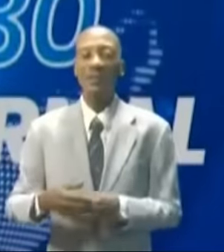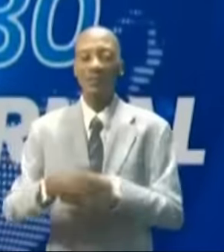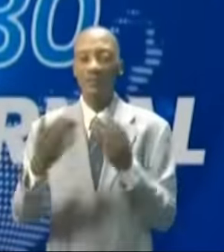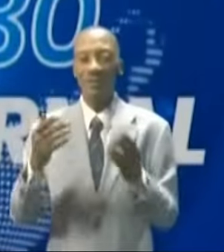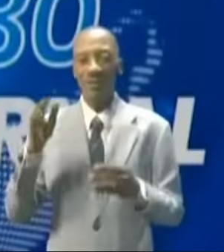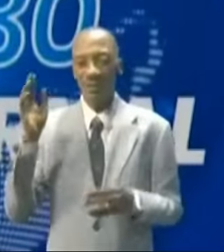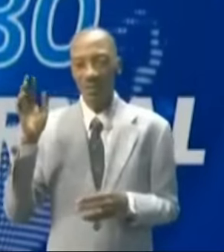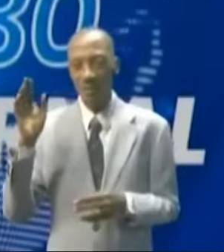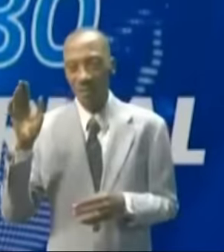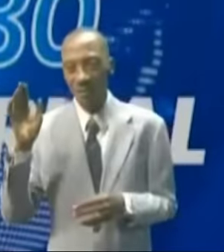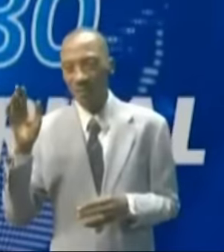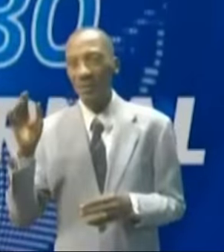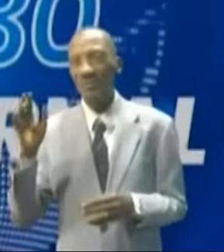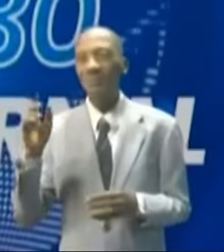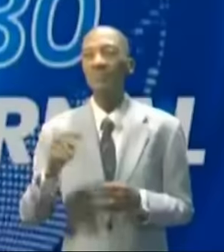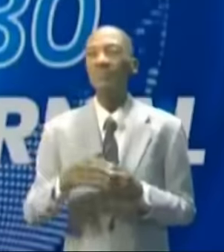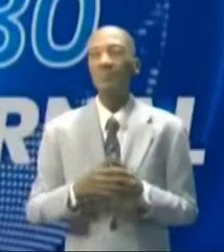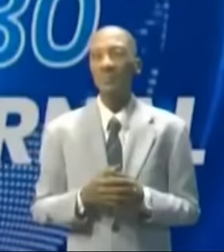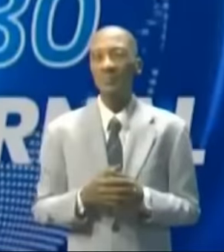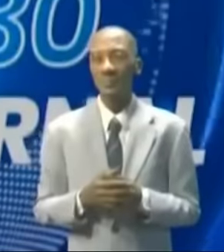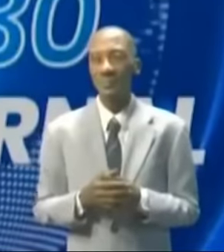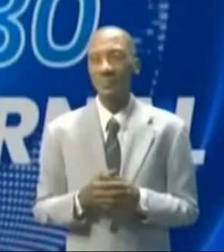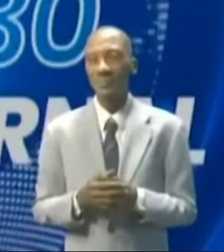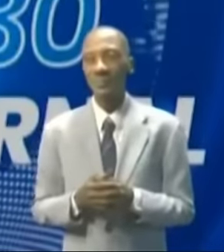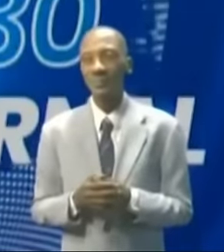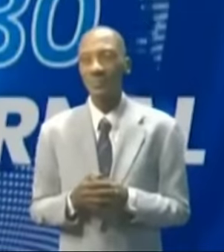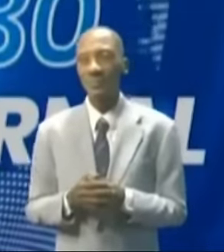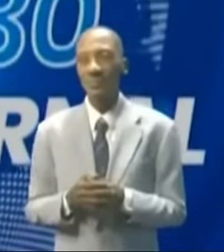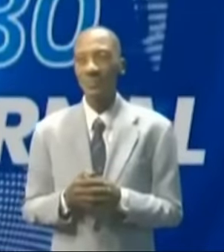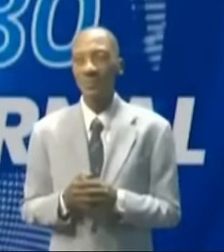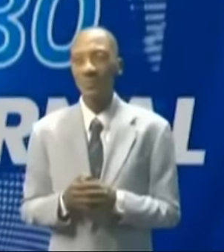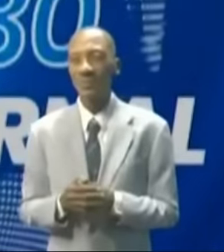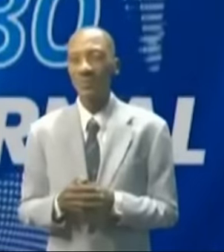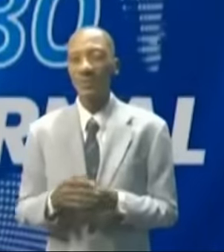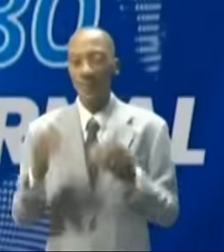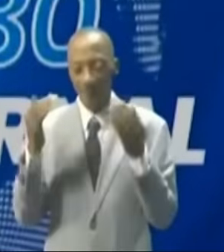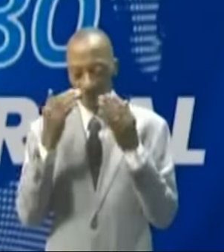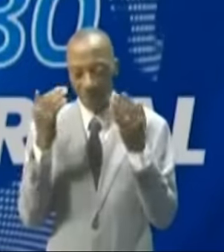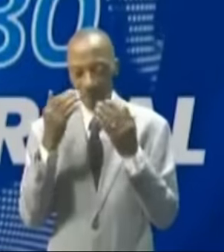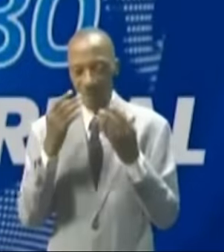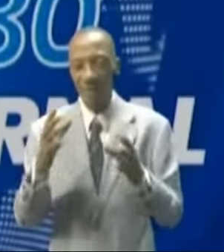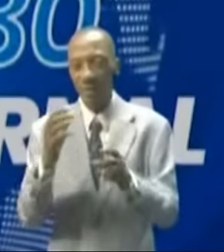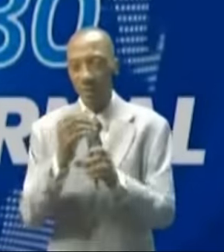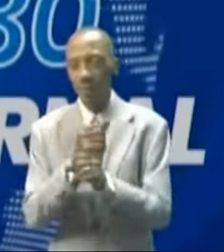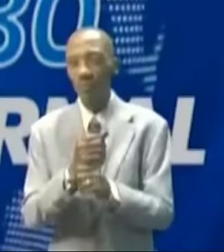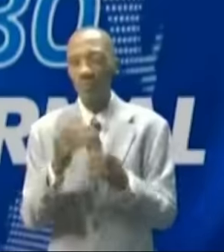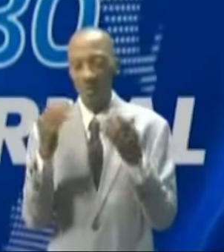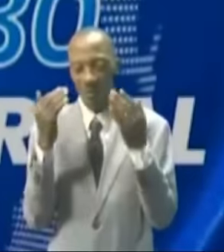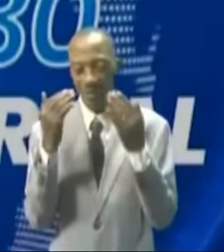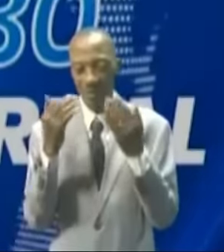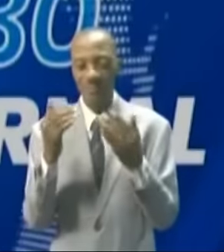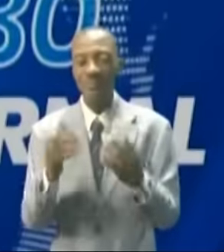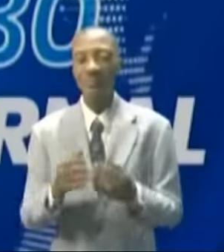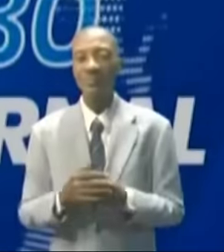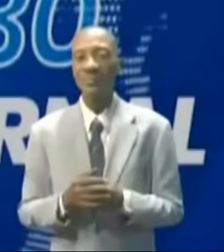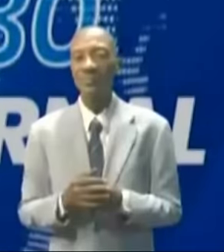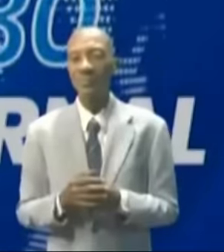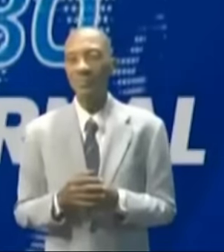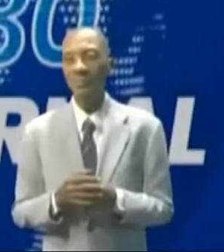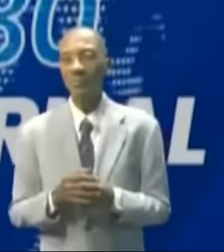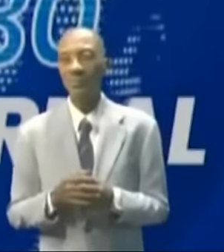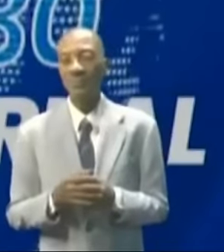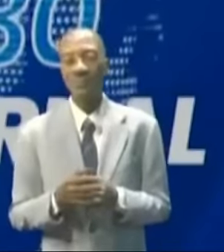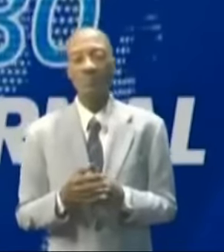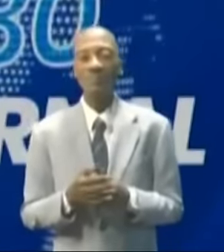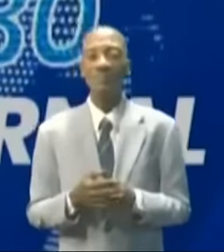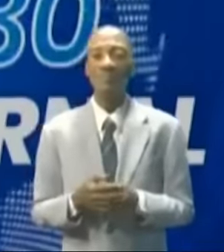la réduction d'émissions de gaz à effet de serre. Telles sont les activités organisées par cette jeunesse. Les